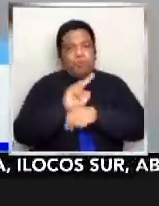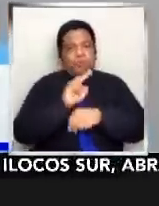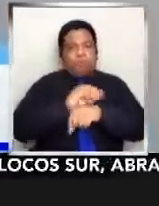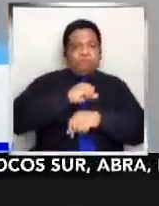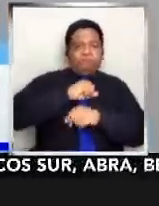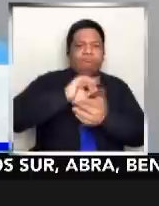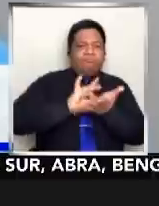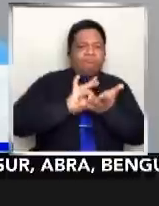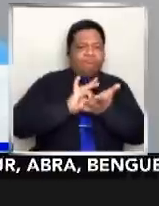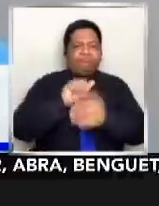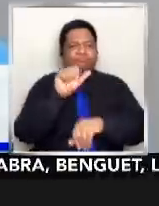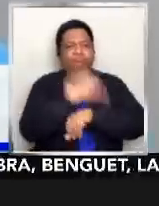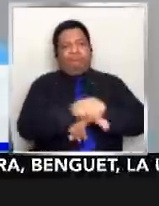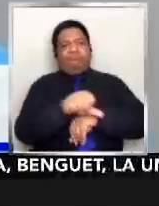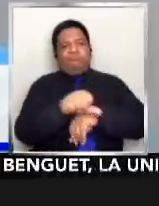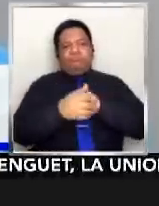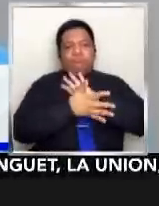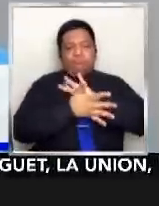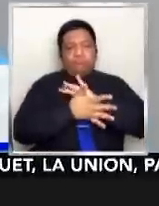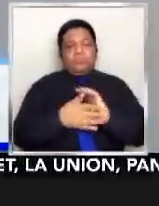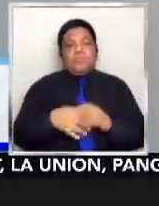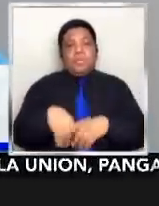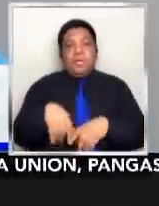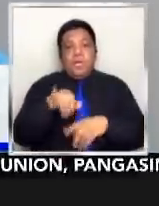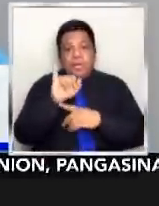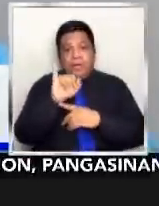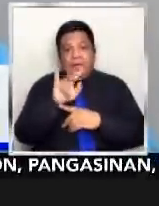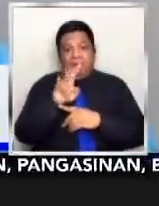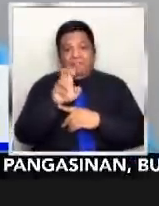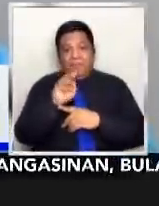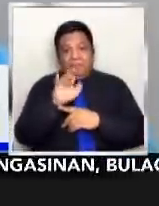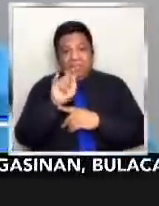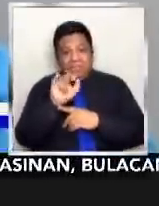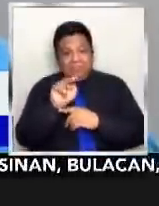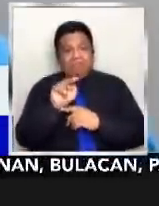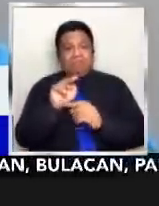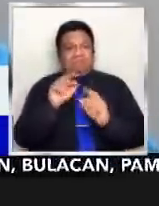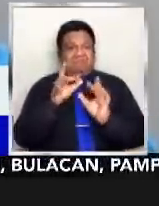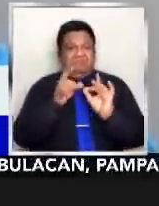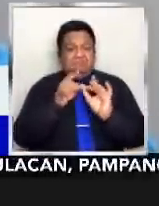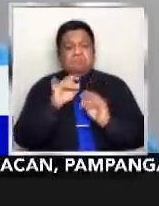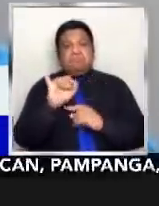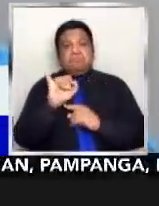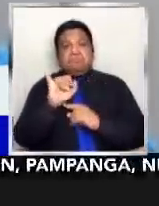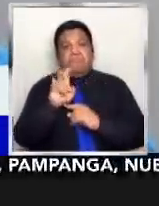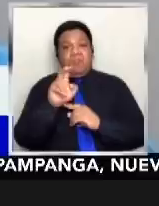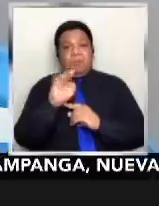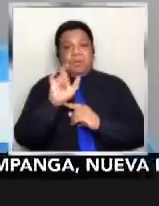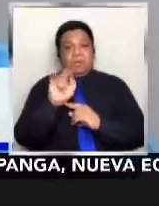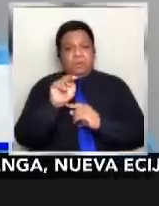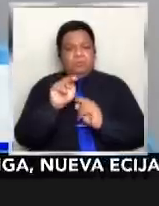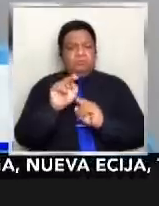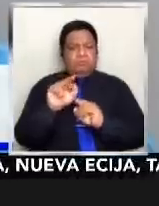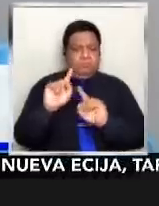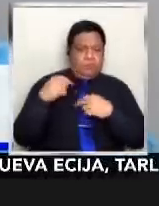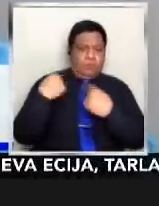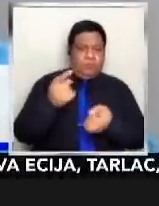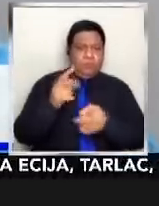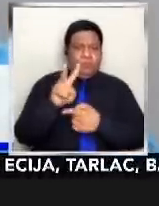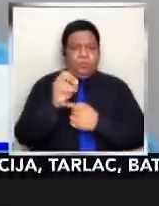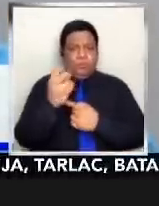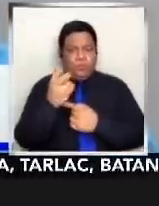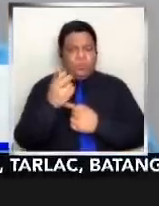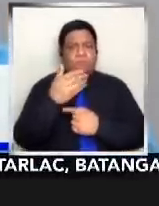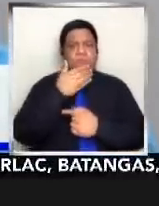natural product coming from a bacteria, no? Na since 2012 na discover na po na very effective siya sa dengue,